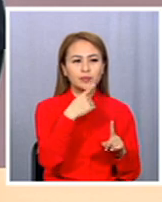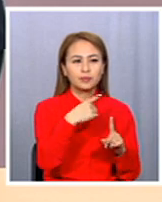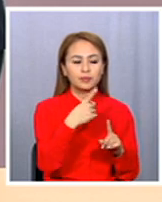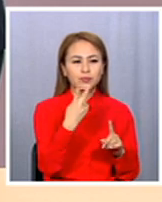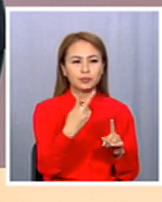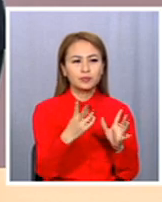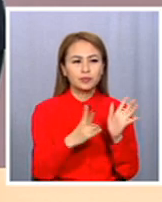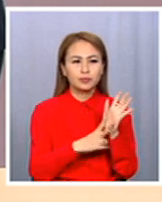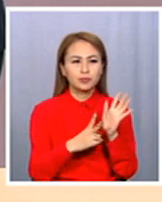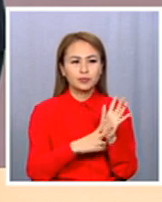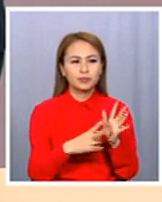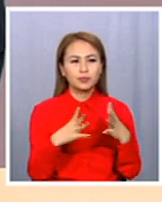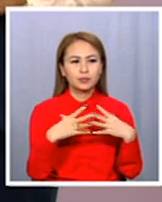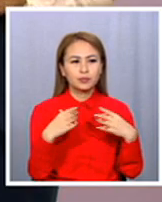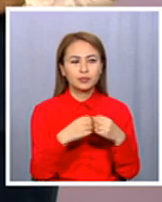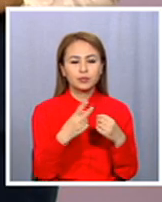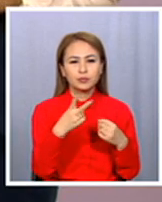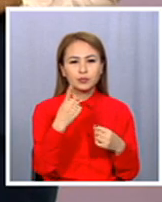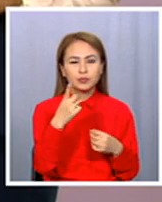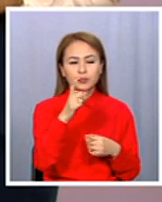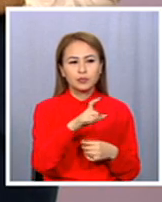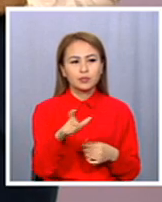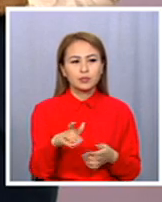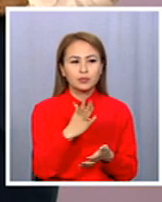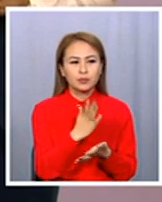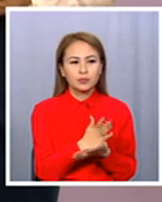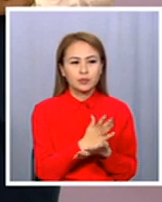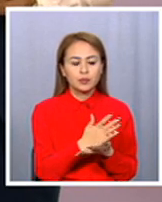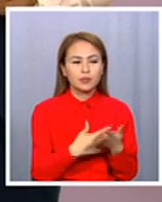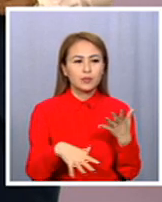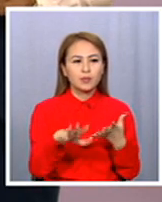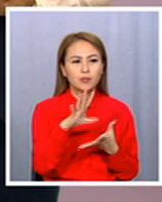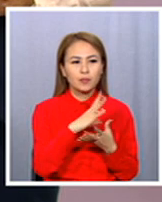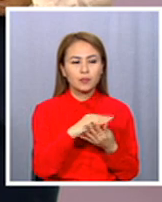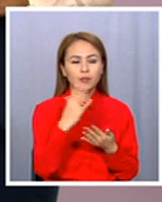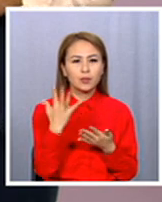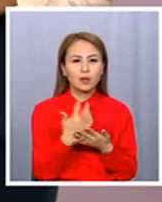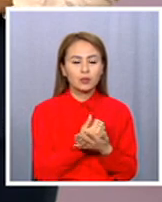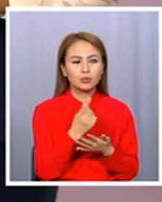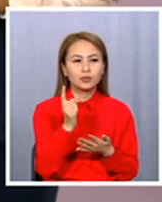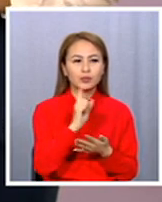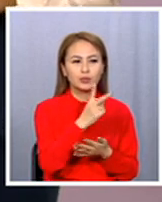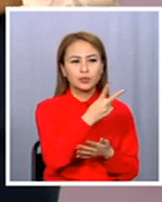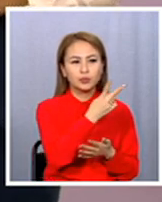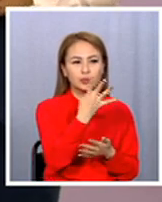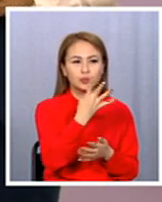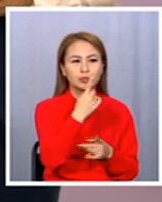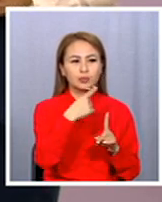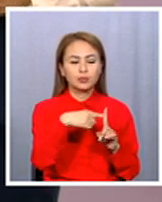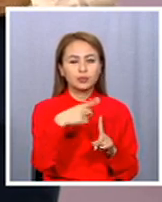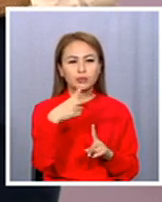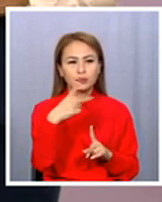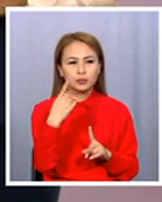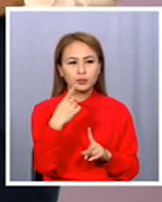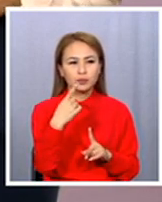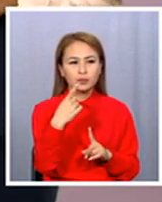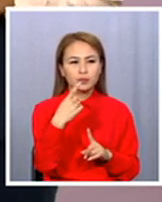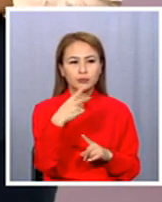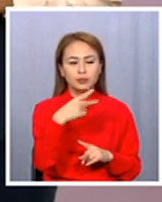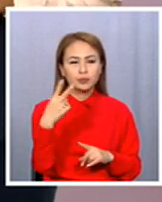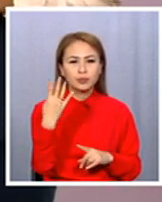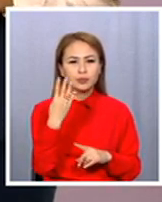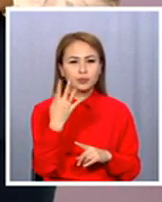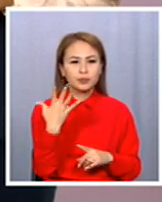отбасында 21 адам бар екен. Ендеше барлығын табу үшін 24-ке 21-ді қосамыз. Мәні